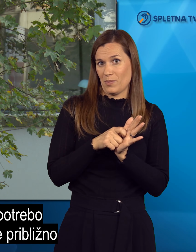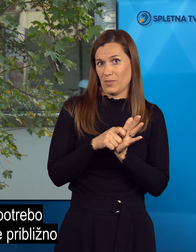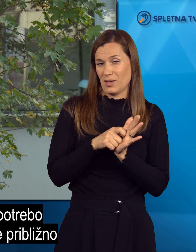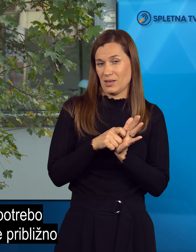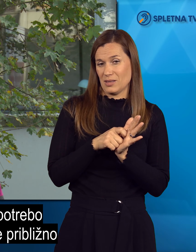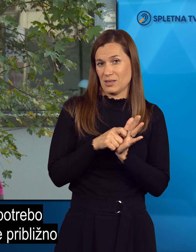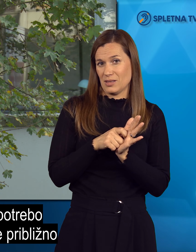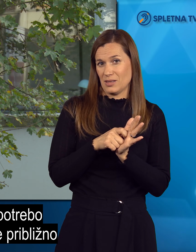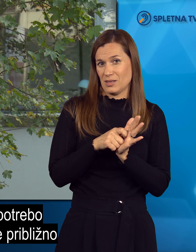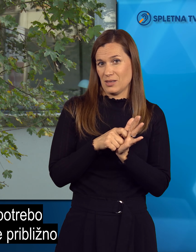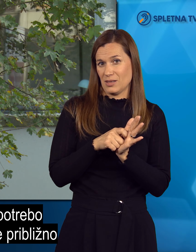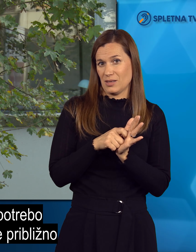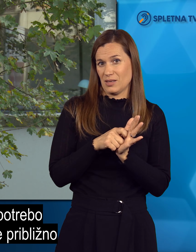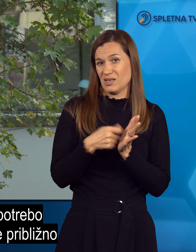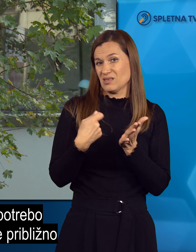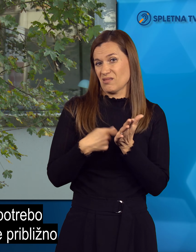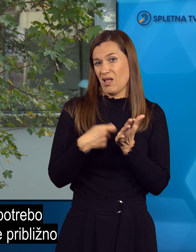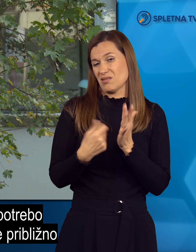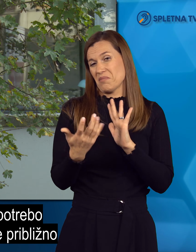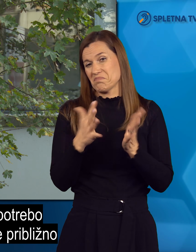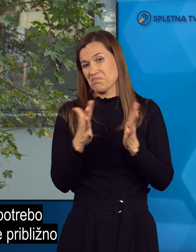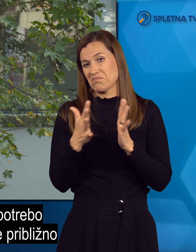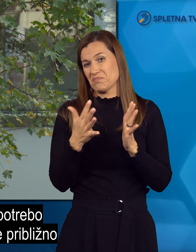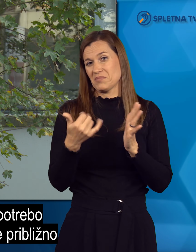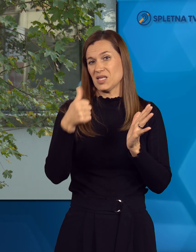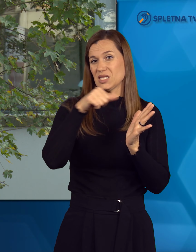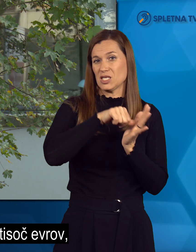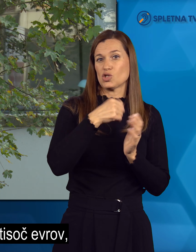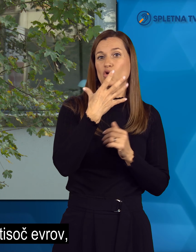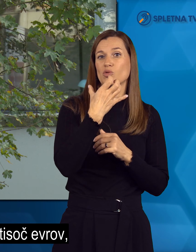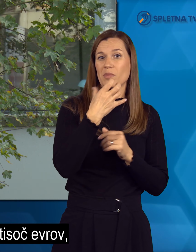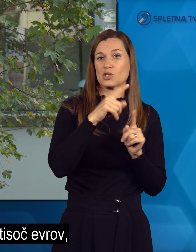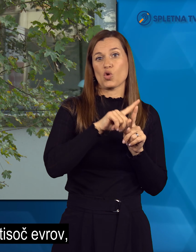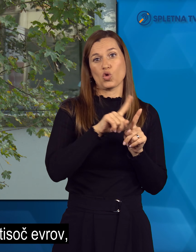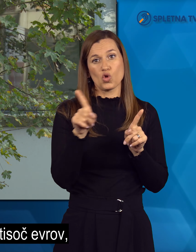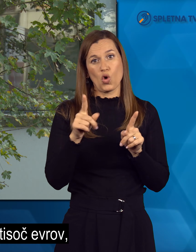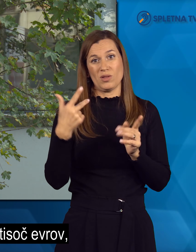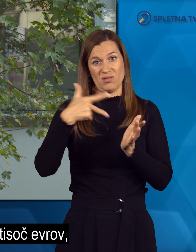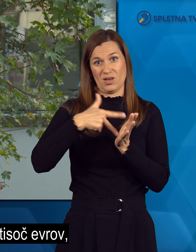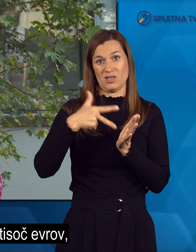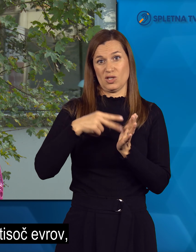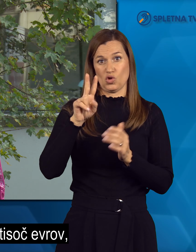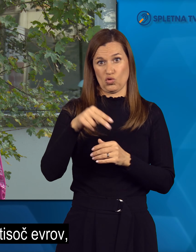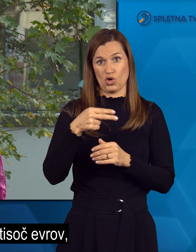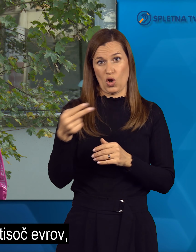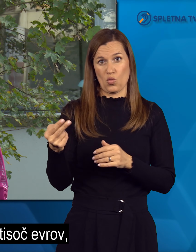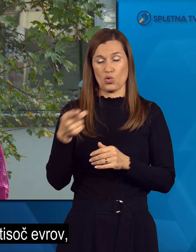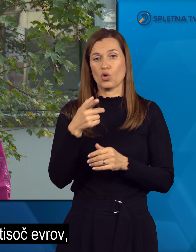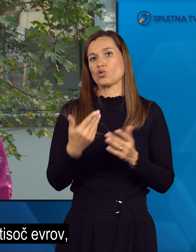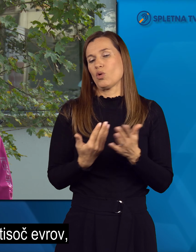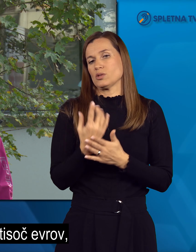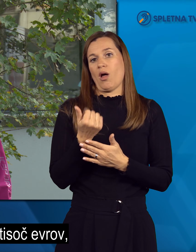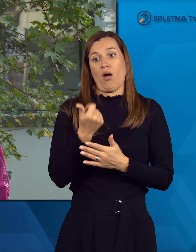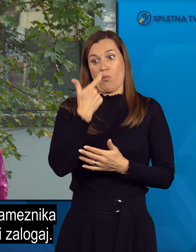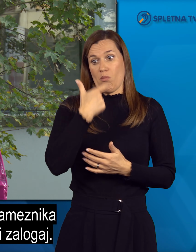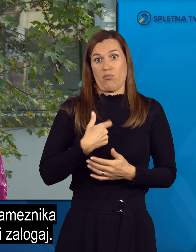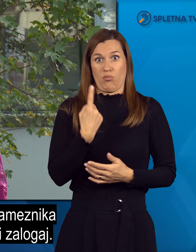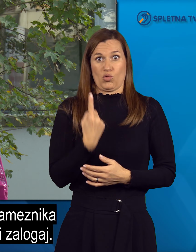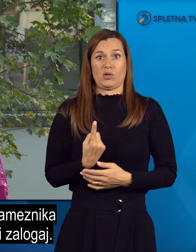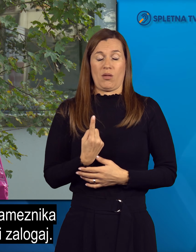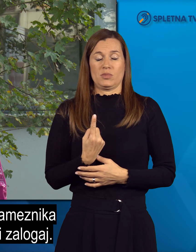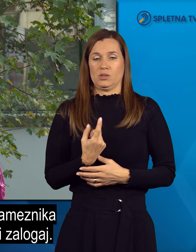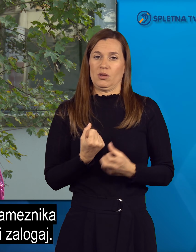kupiti in približno stane tam od 1500 do 3000 evrov, kar je